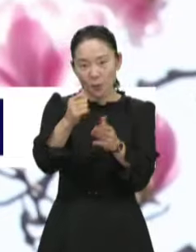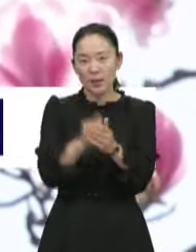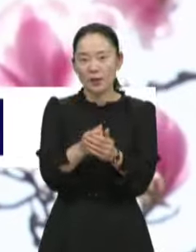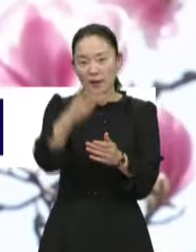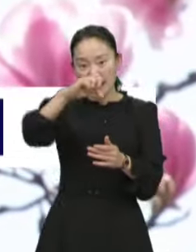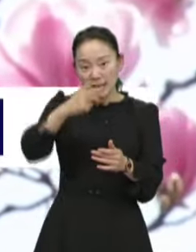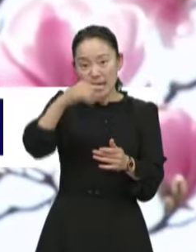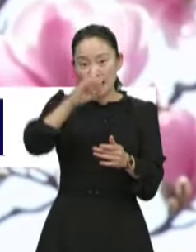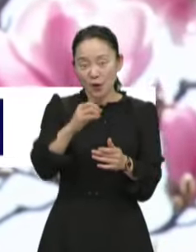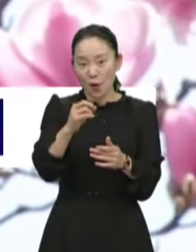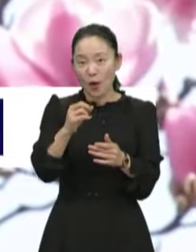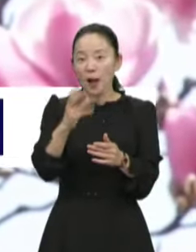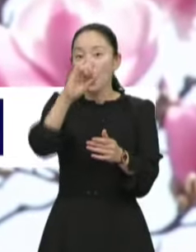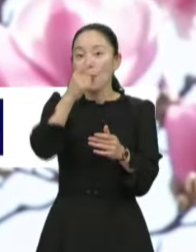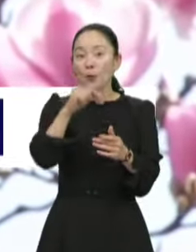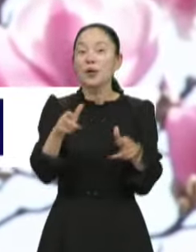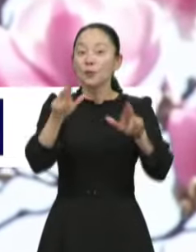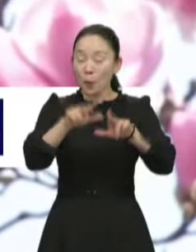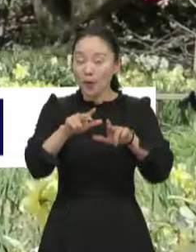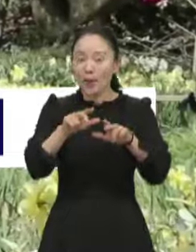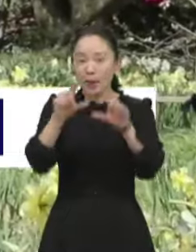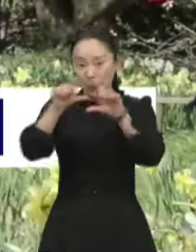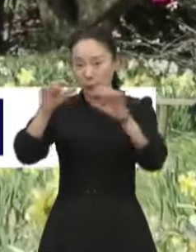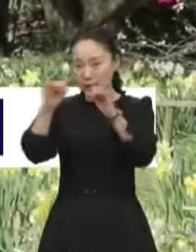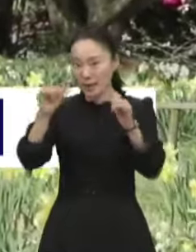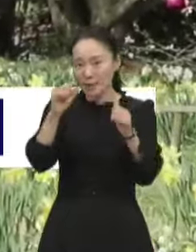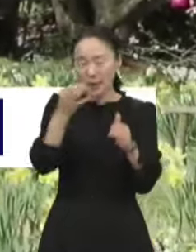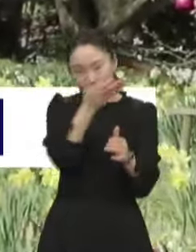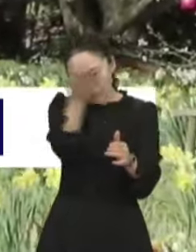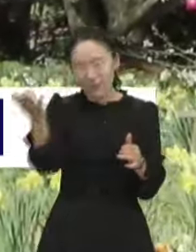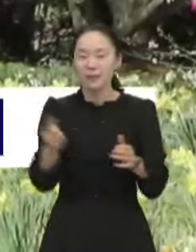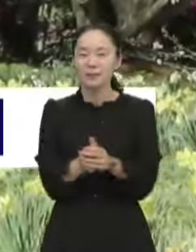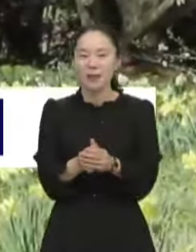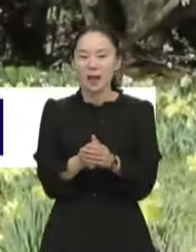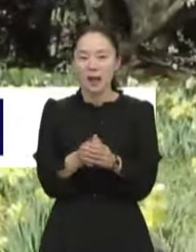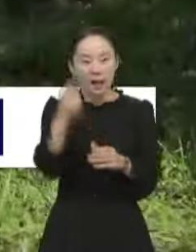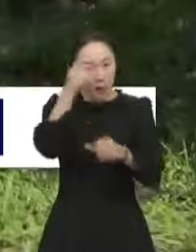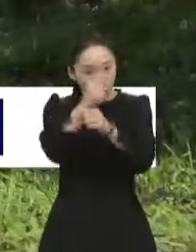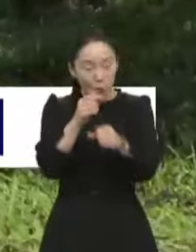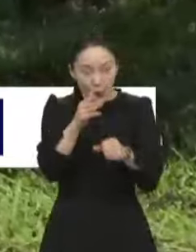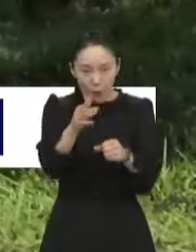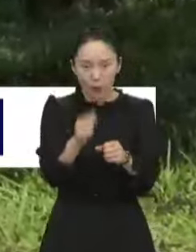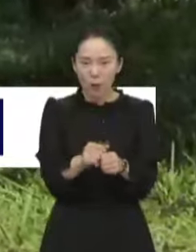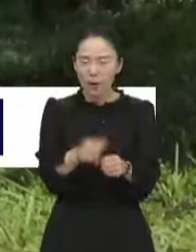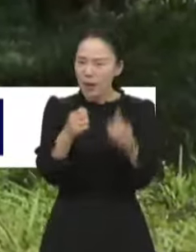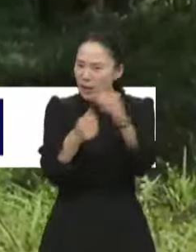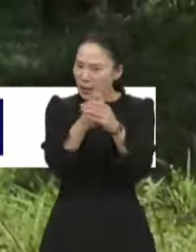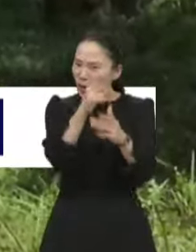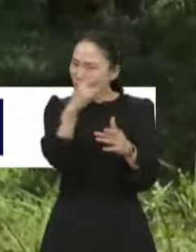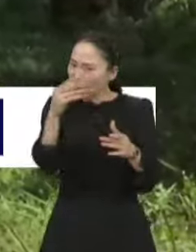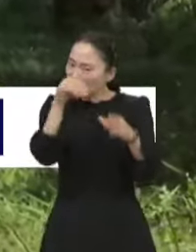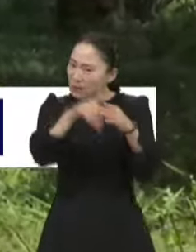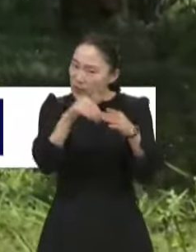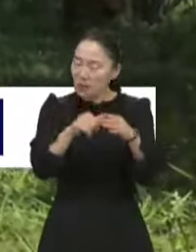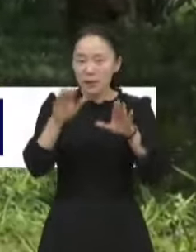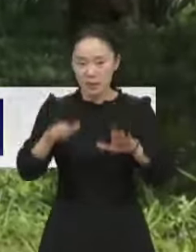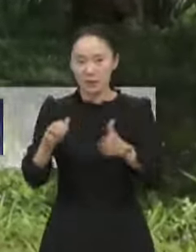산정 목련원이 일반에 공개됐습니다. 연구용으로 희귀한 목련을 한두 그루 심기 시작해